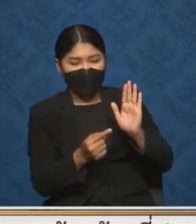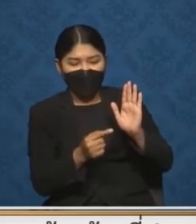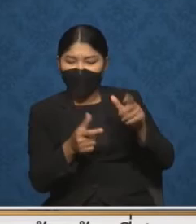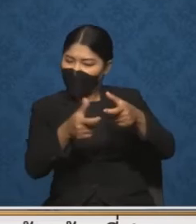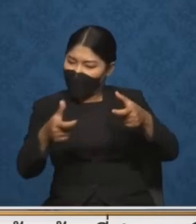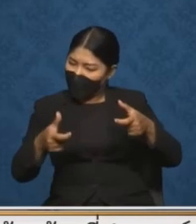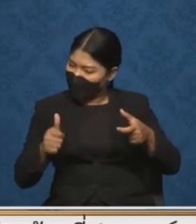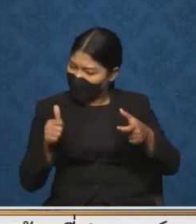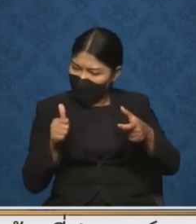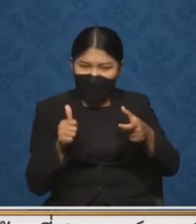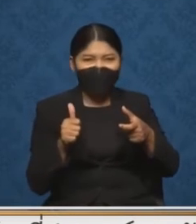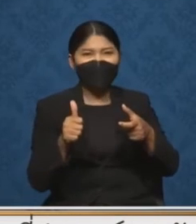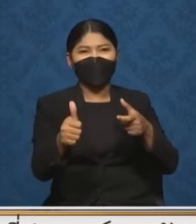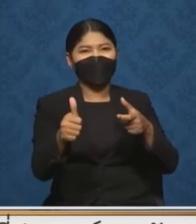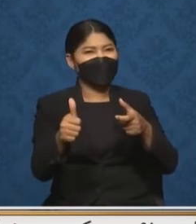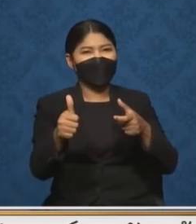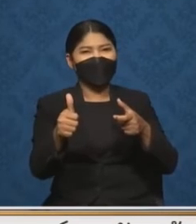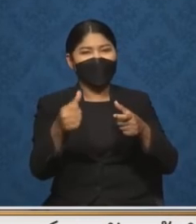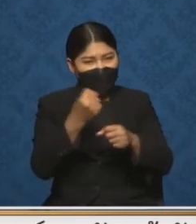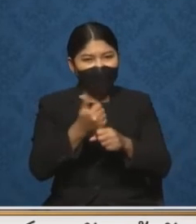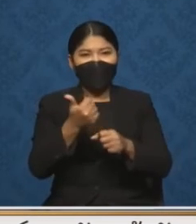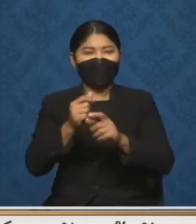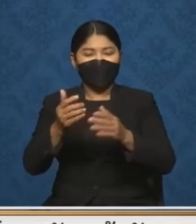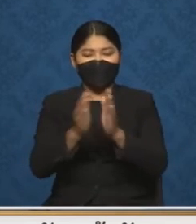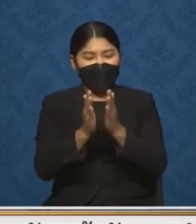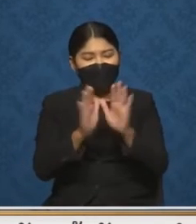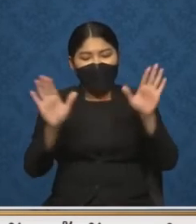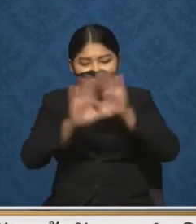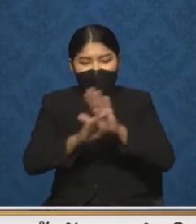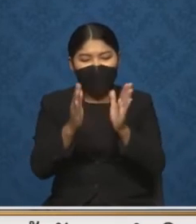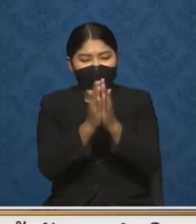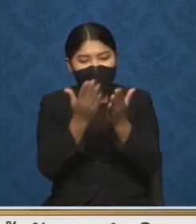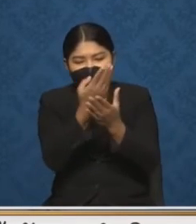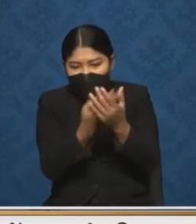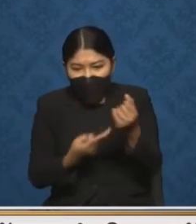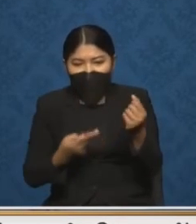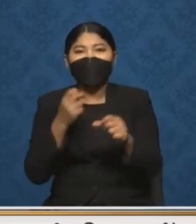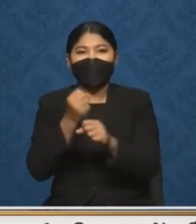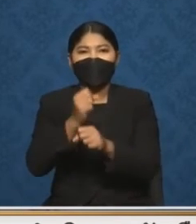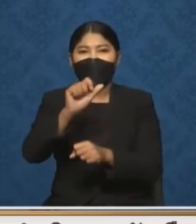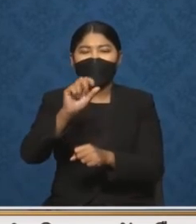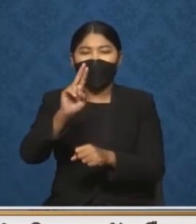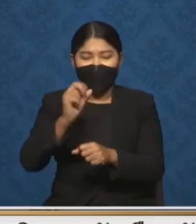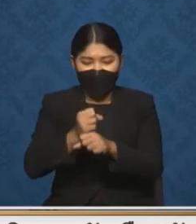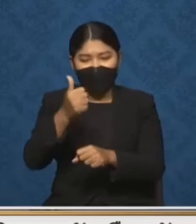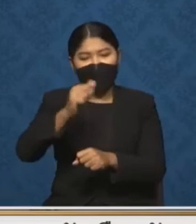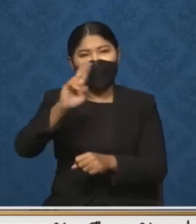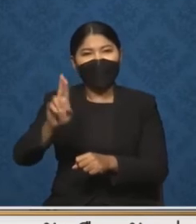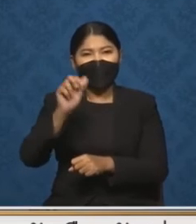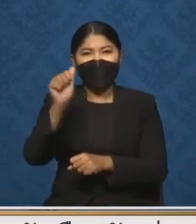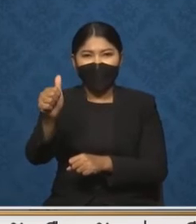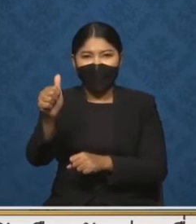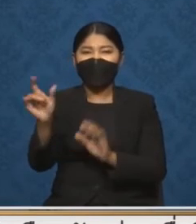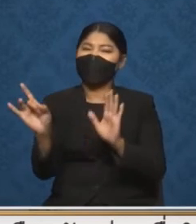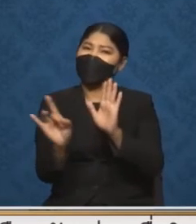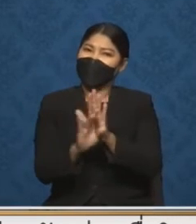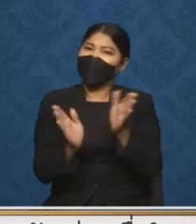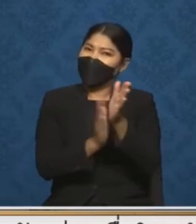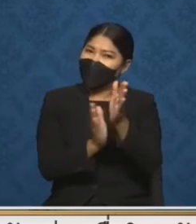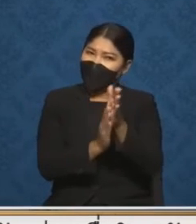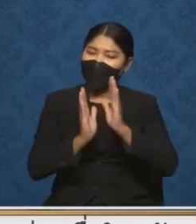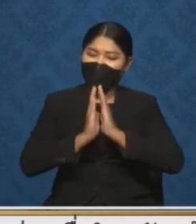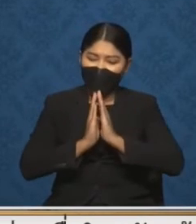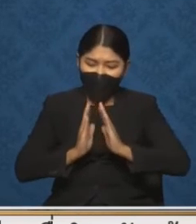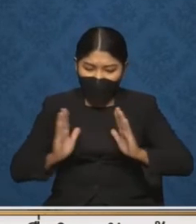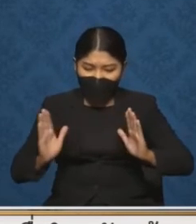สมบูรณ์ดำเนินการได้เลย เป็คู่มอทดำเนินการได้เลยท่านชีสุท้ายผมกตองขอชื่นชมแล้วกขอ